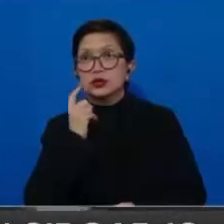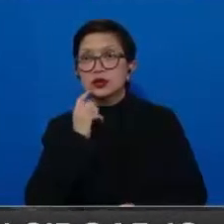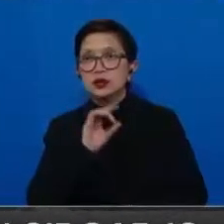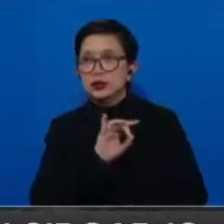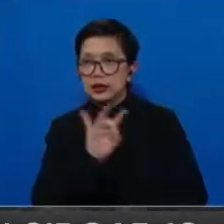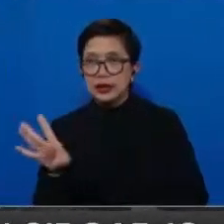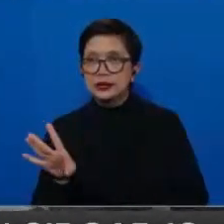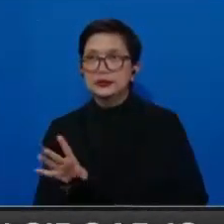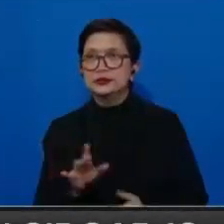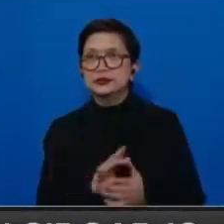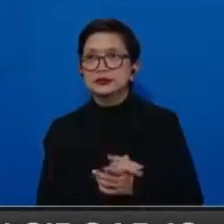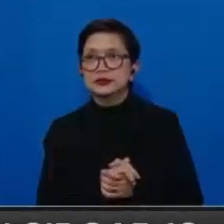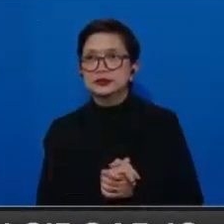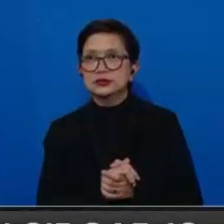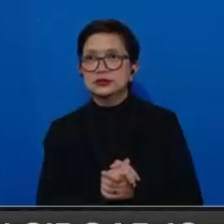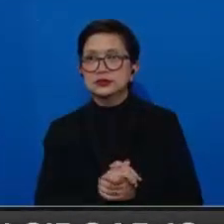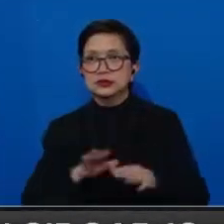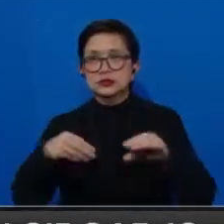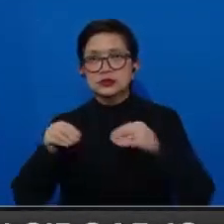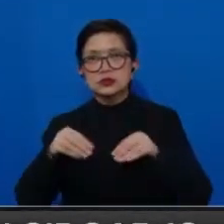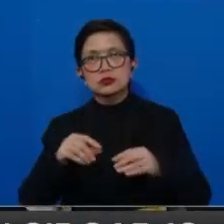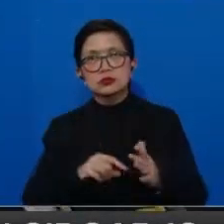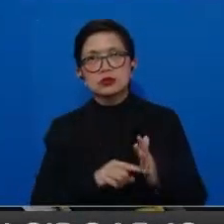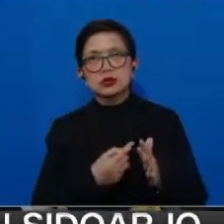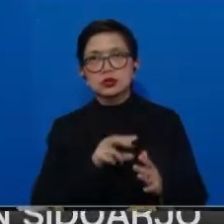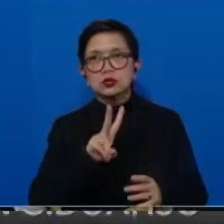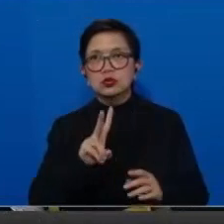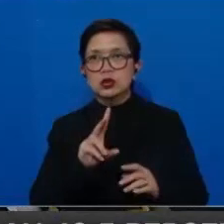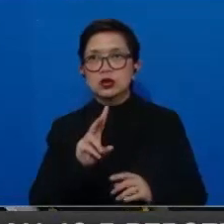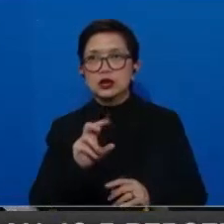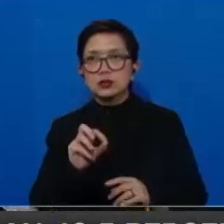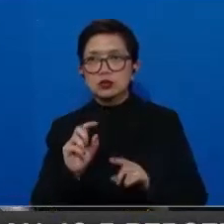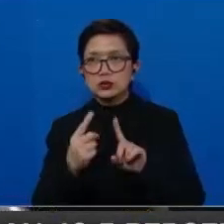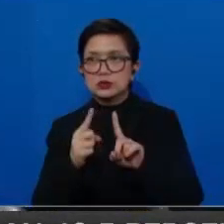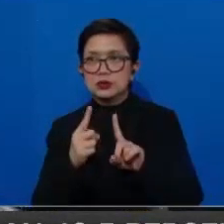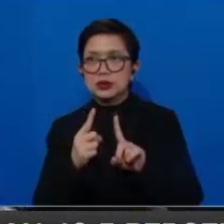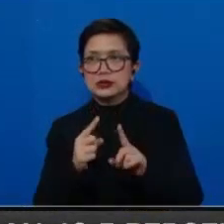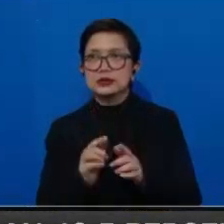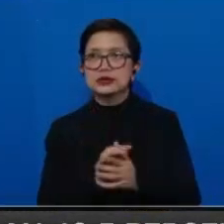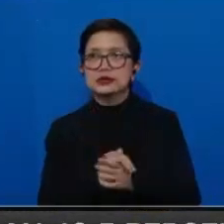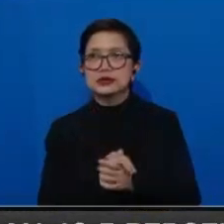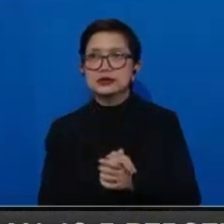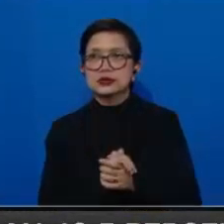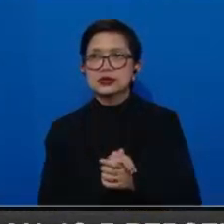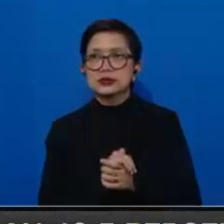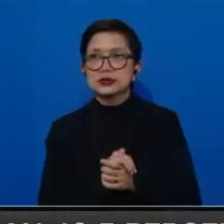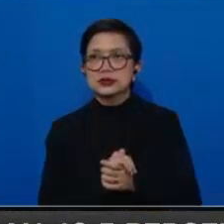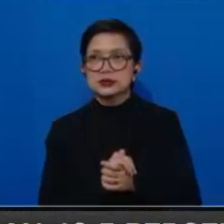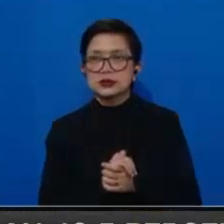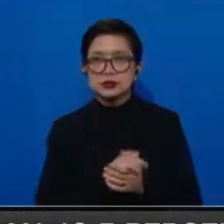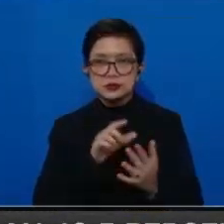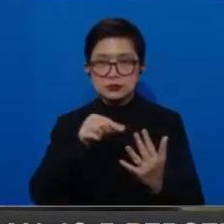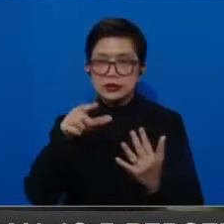Gaul, yang sudah berjualan sejak tahun 2011 di wilayah Baleendah. Seblak ini memiliki keunikan dari pilihan